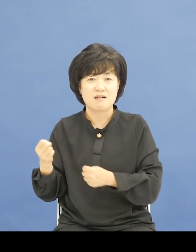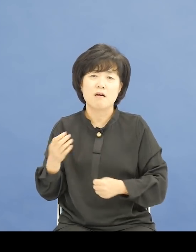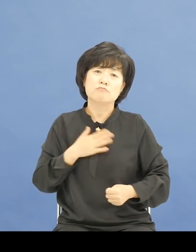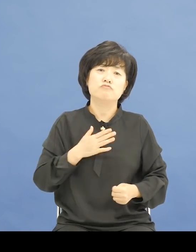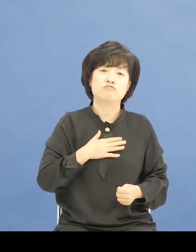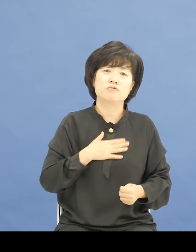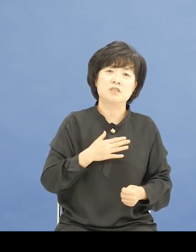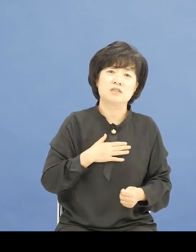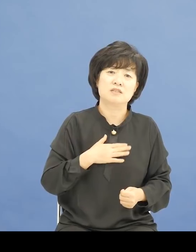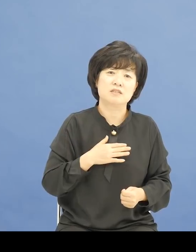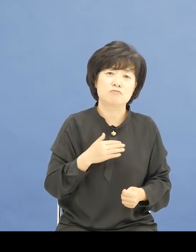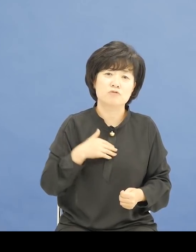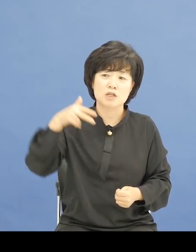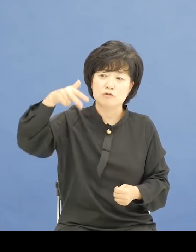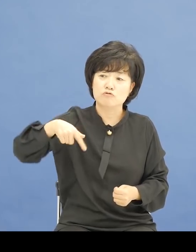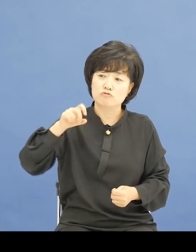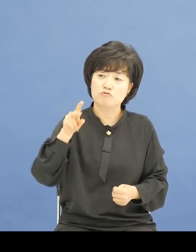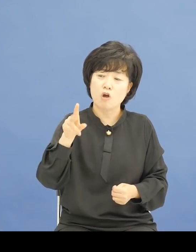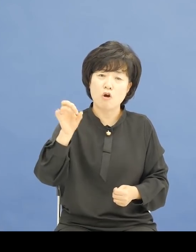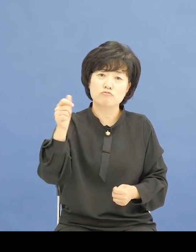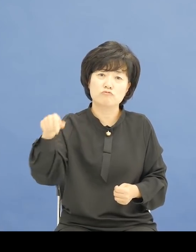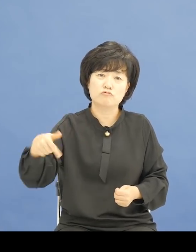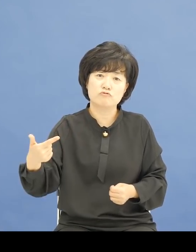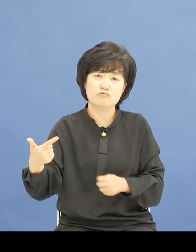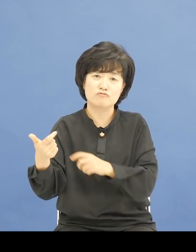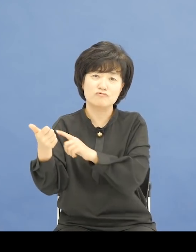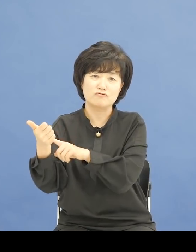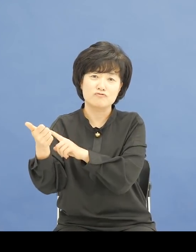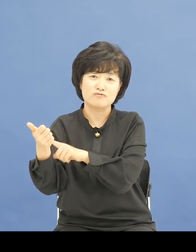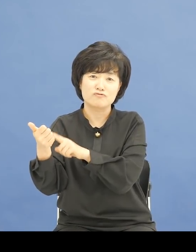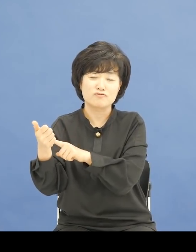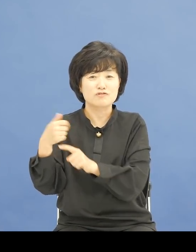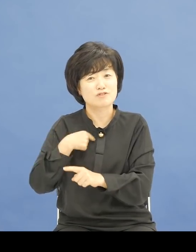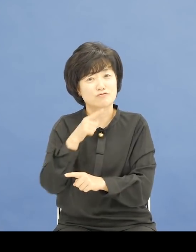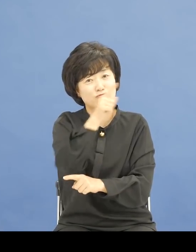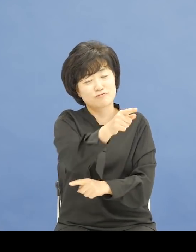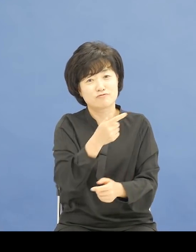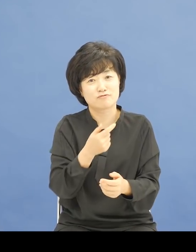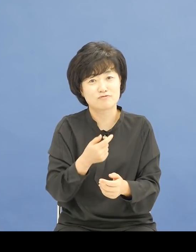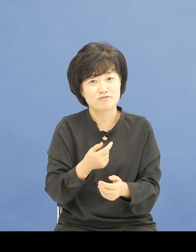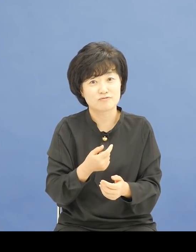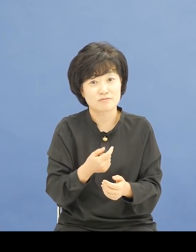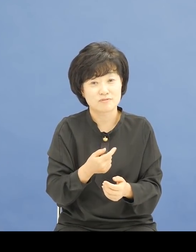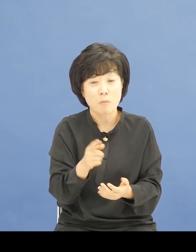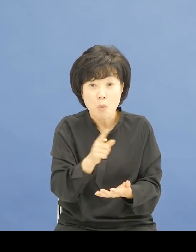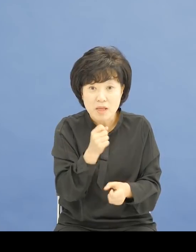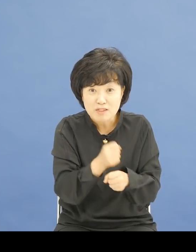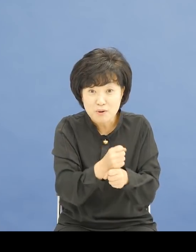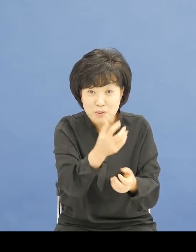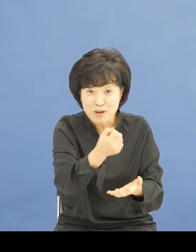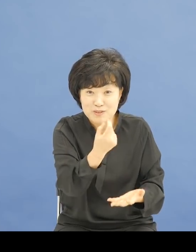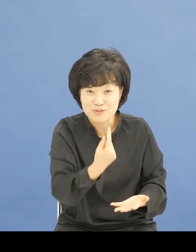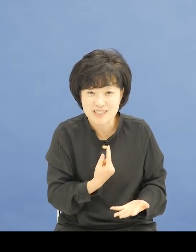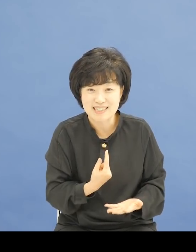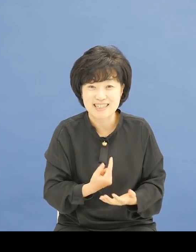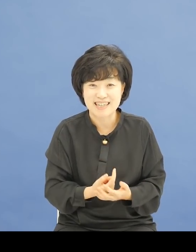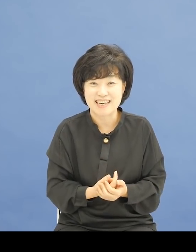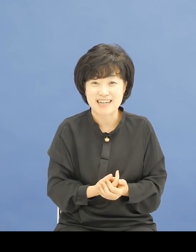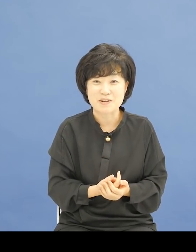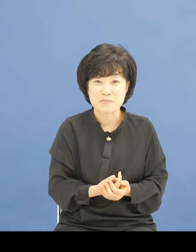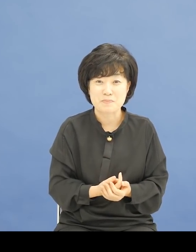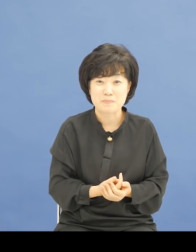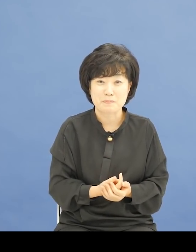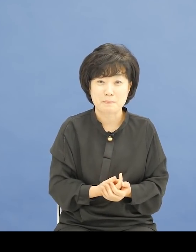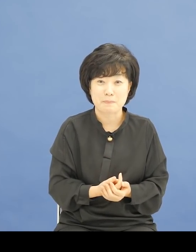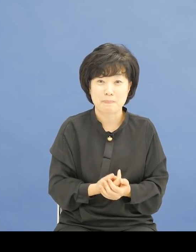네. 우리 새롭게 와서 주영훈 형님 거 의뢰를 아유, 해야 되겠습니다. 그러니까 저희가 저희도 몰래 당연하죠. 해가지고. 우리도 마음이 있는데. 뭐 해오셨죠? 예, 제가 만들어 왔어요.